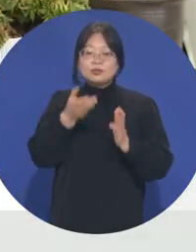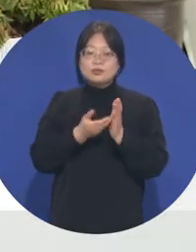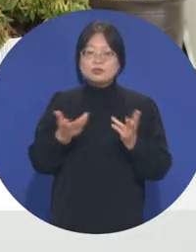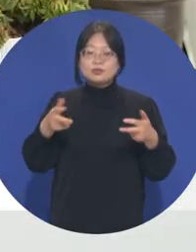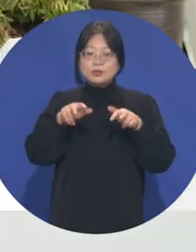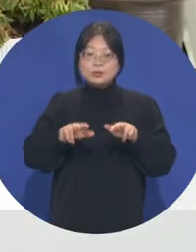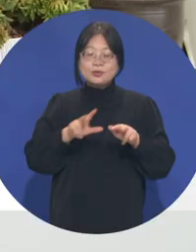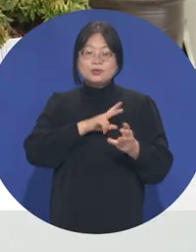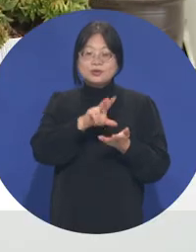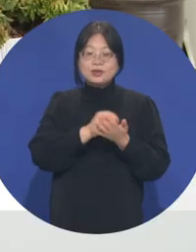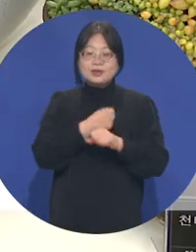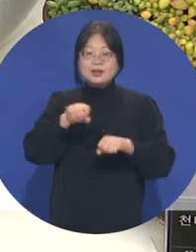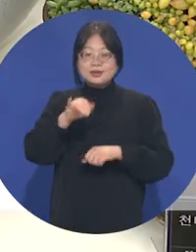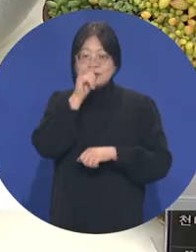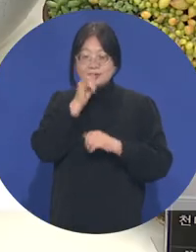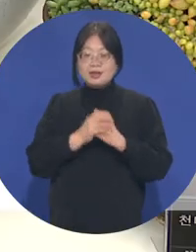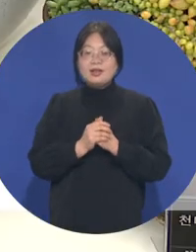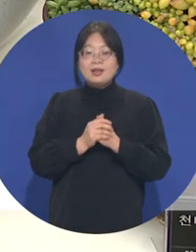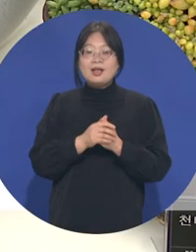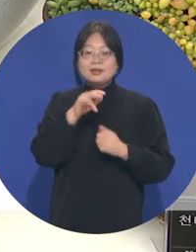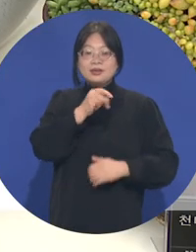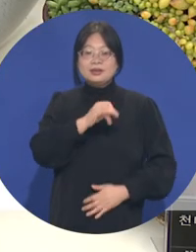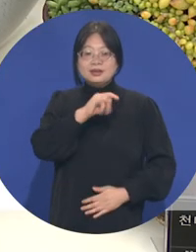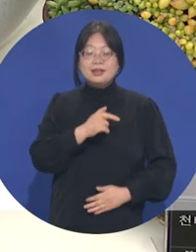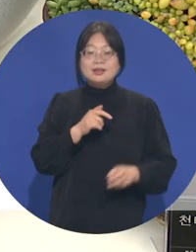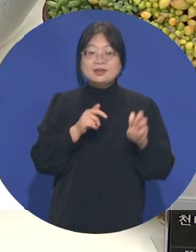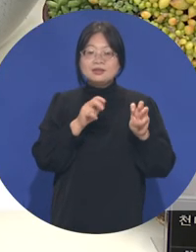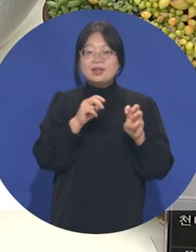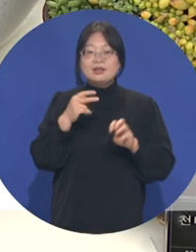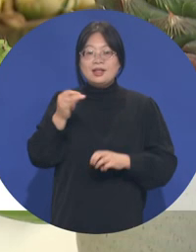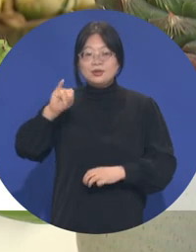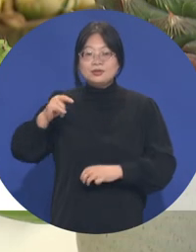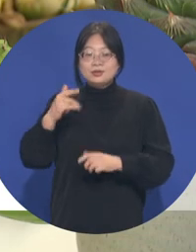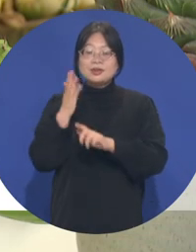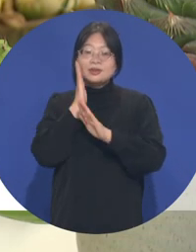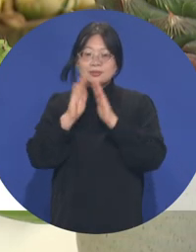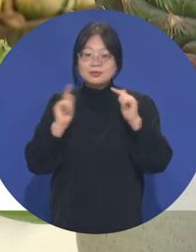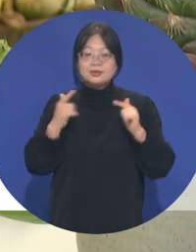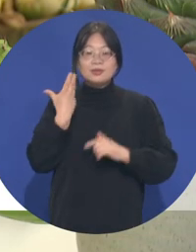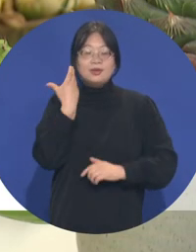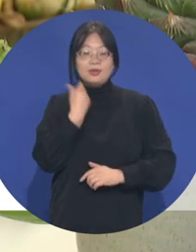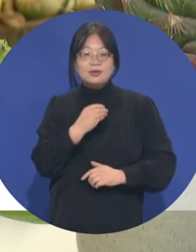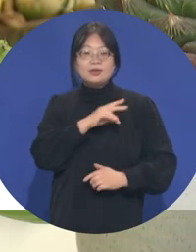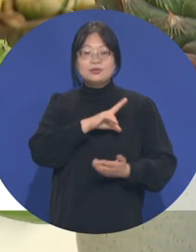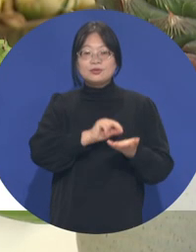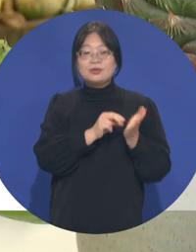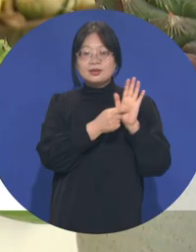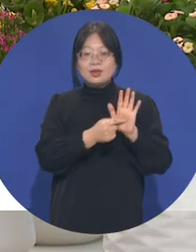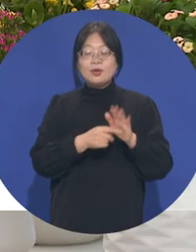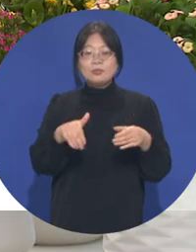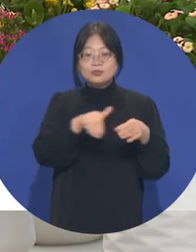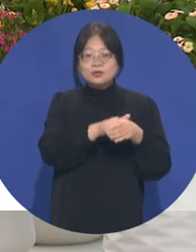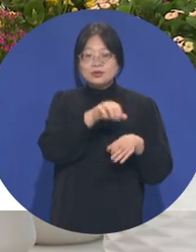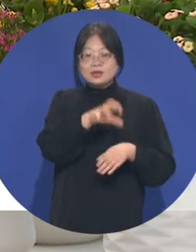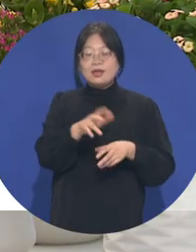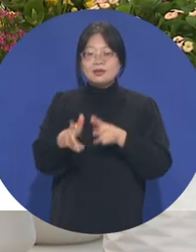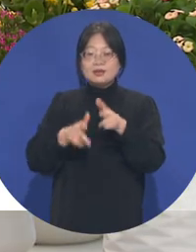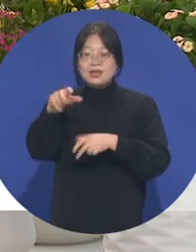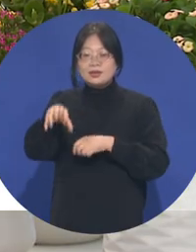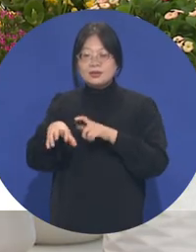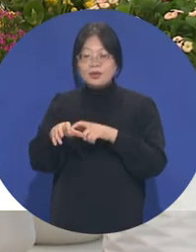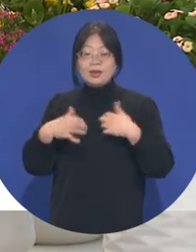내곁에 친구 반려식물 선인장과 다육식물의 매력이라는 주제로 진행되는 이번 페스티벌은 문화과 산업전 힐링